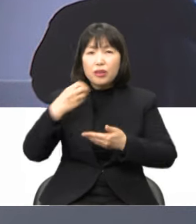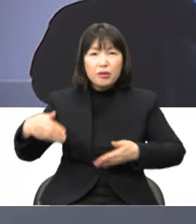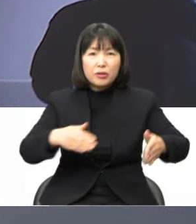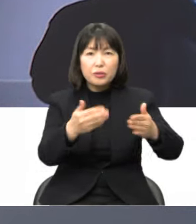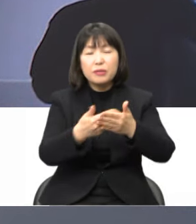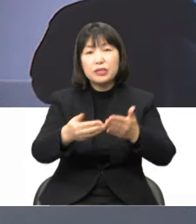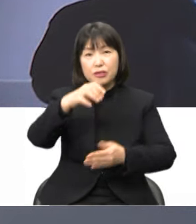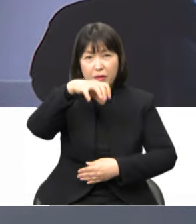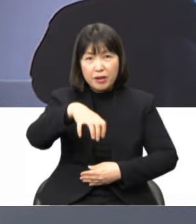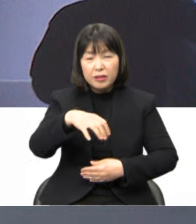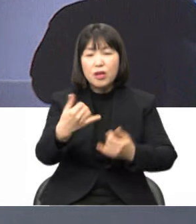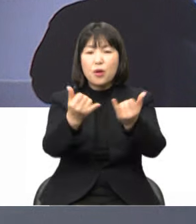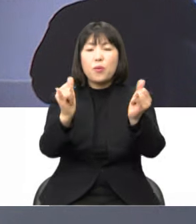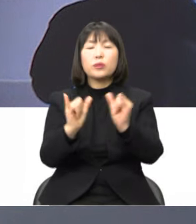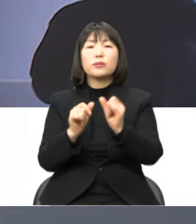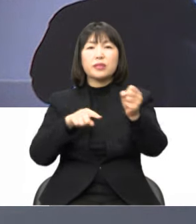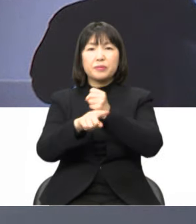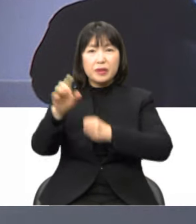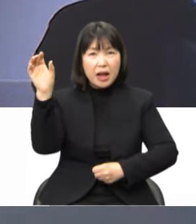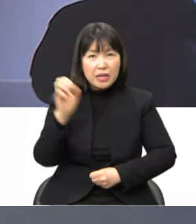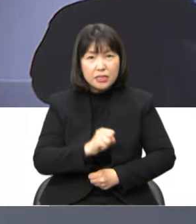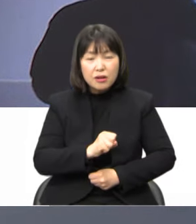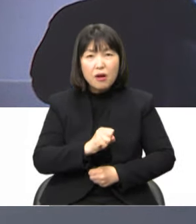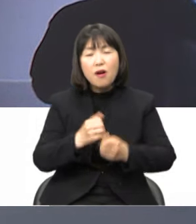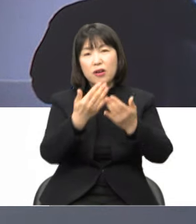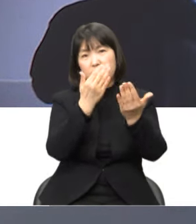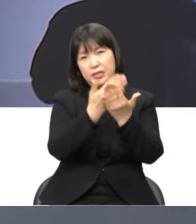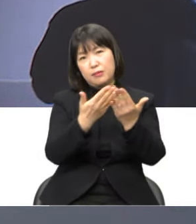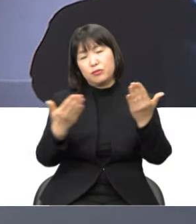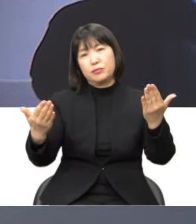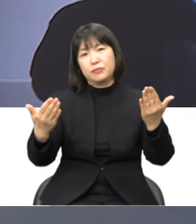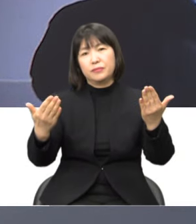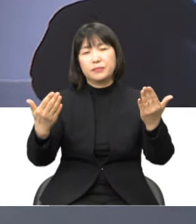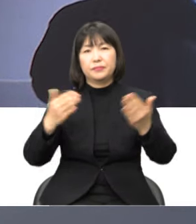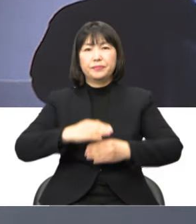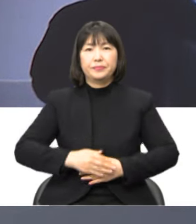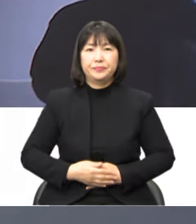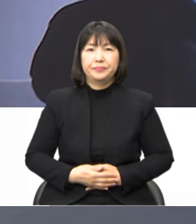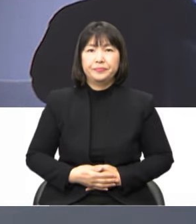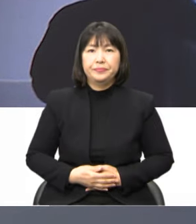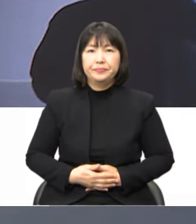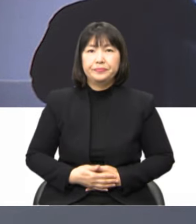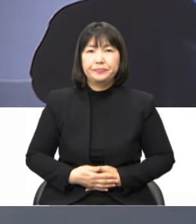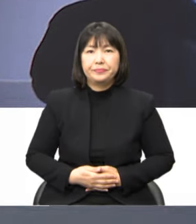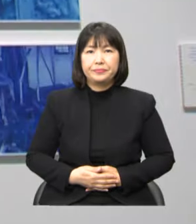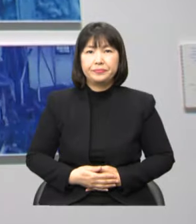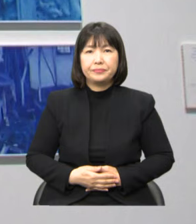공동체의 의미를 돌아보는 작품들을 선보이고 있습니다 이재가 보도합니다